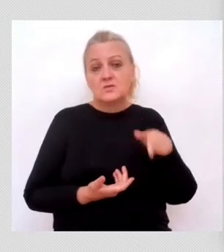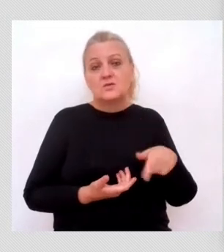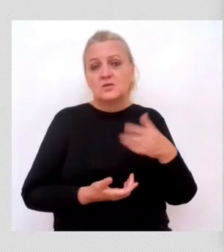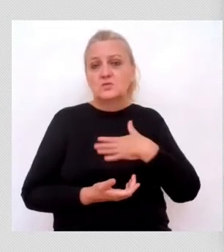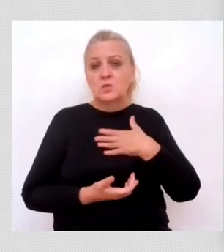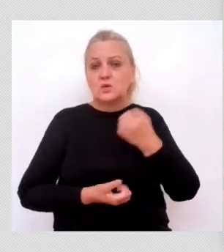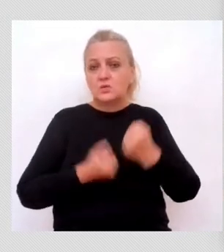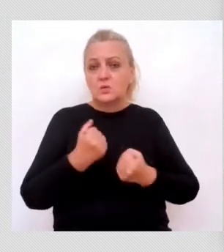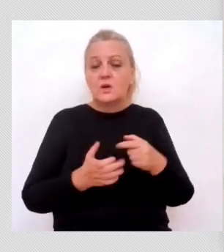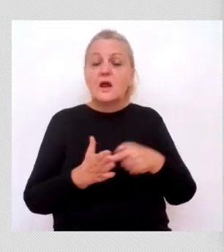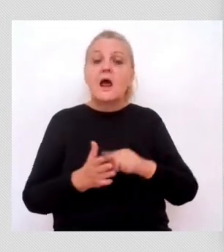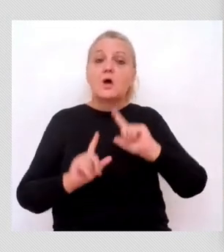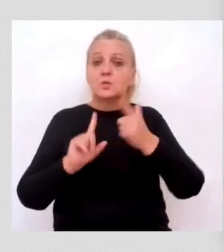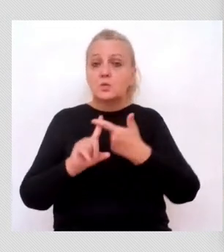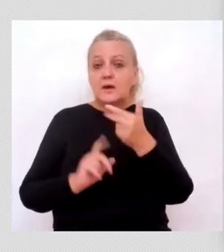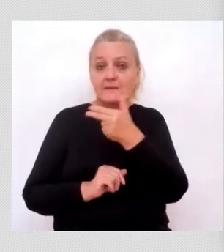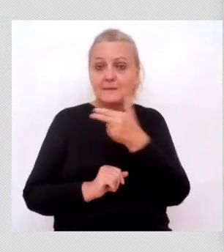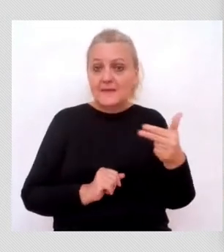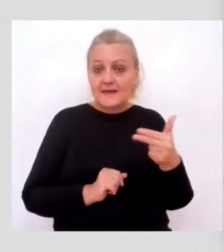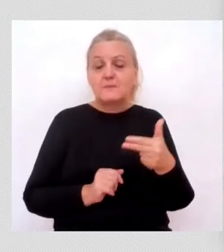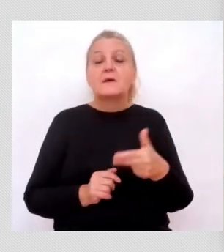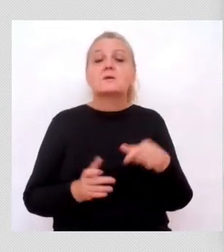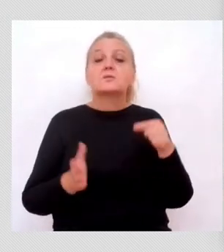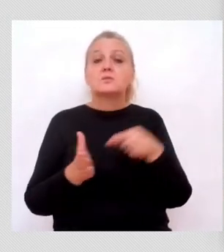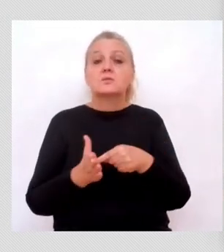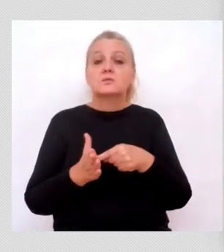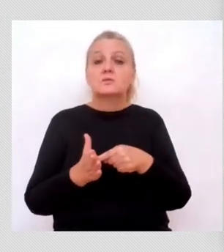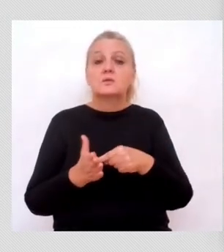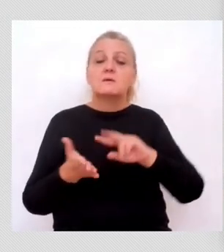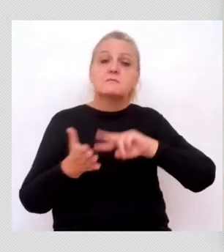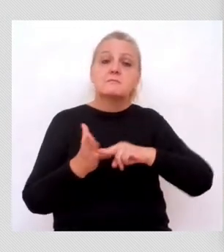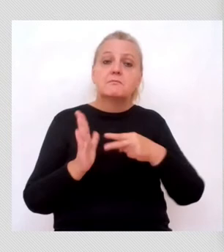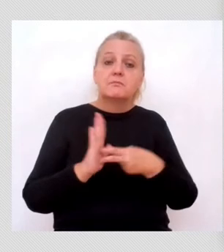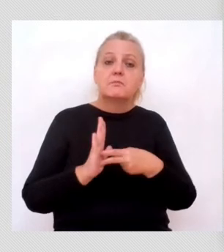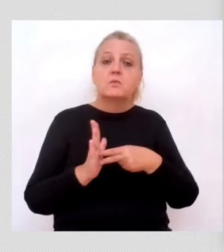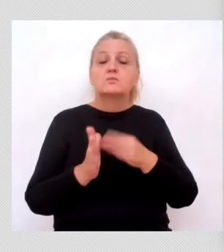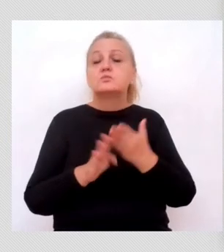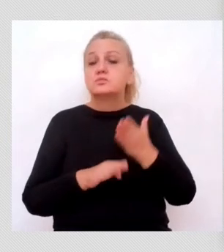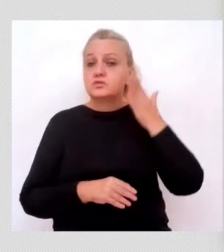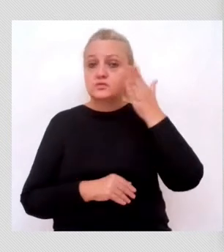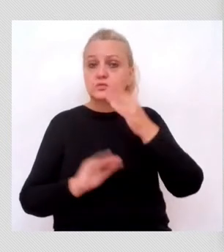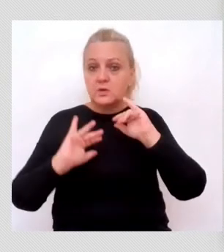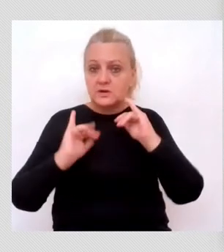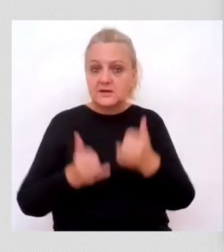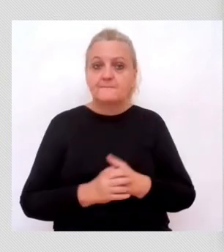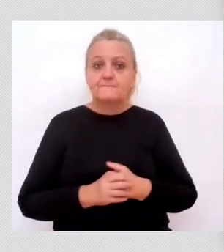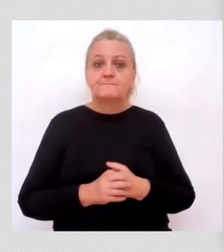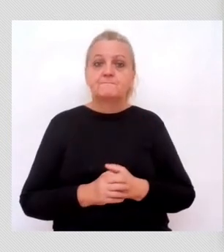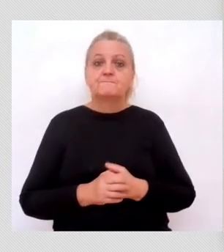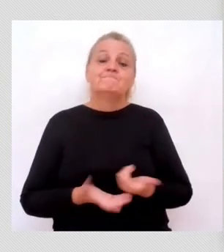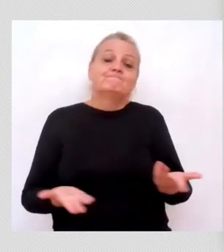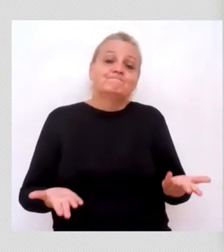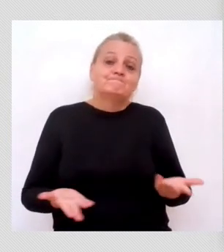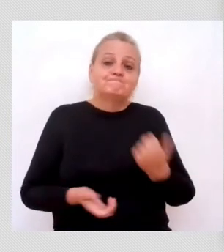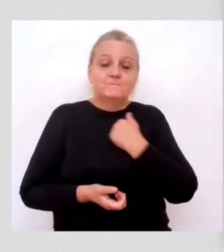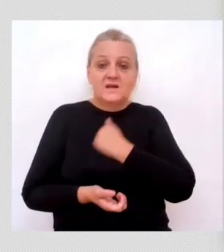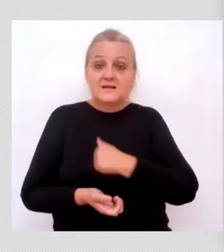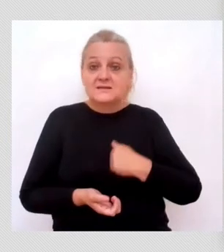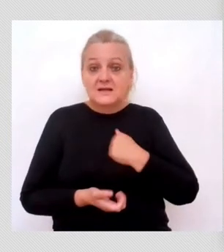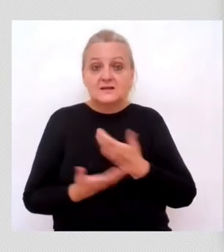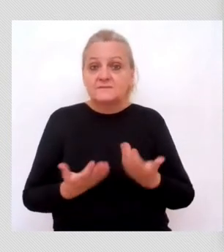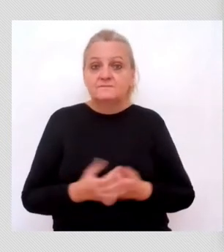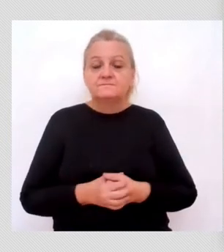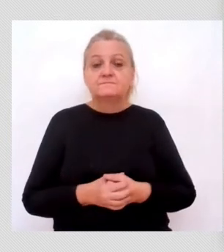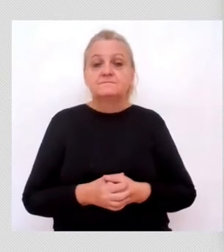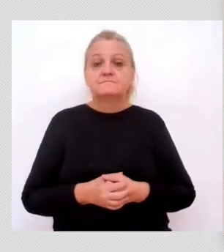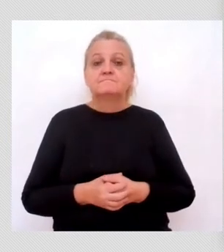Natomiast kwestia druga już w tym momencie całkowicie strategiczna i na przyszłość. No, niestety,